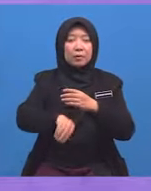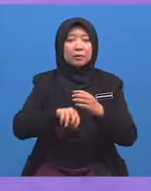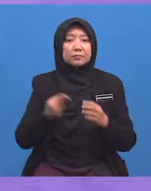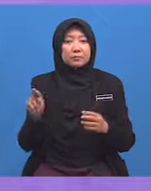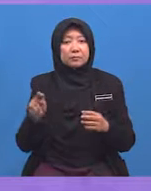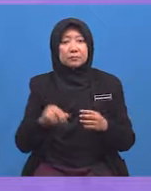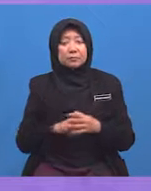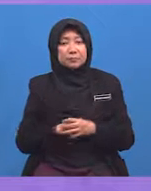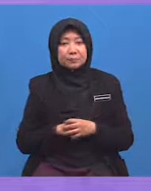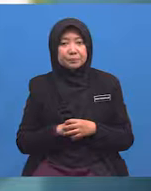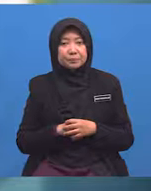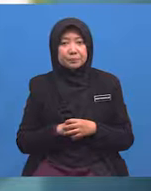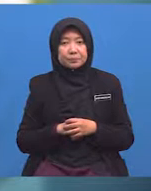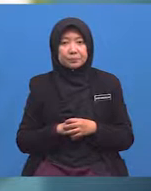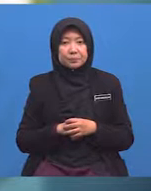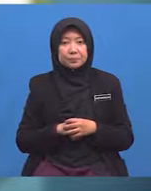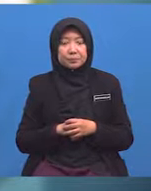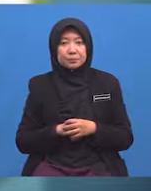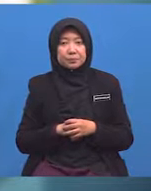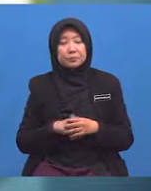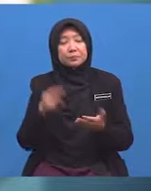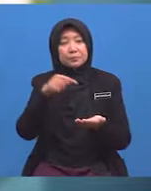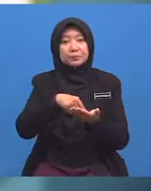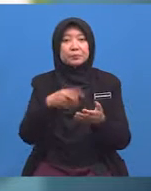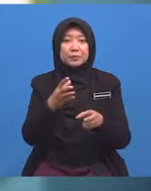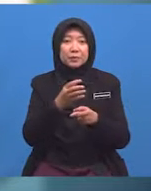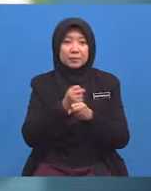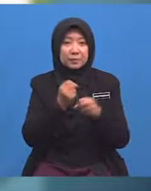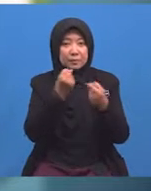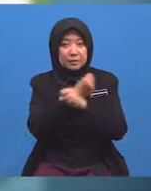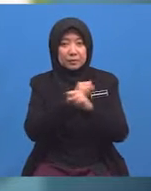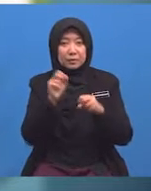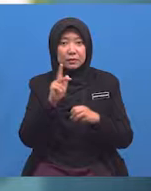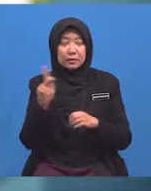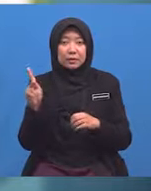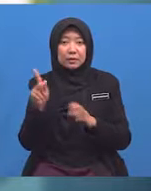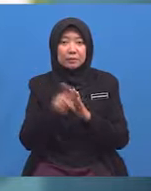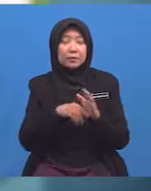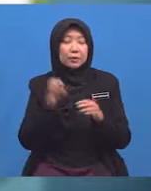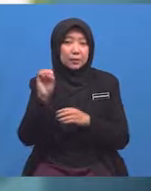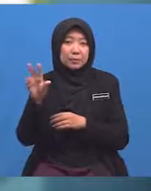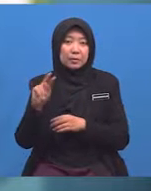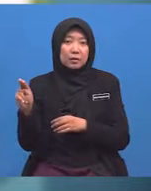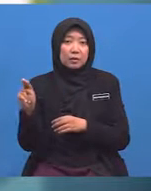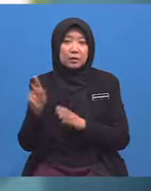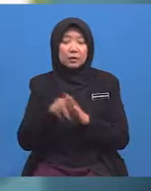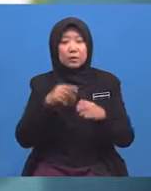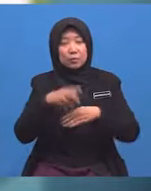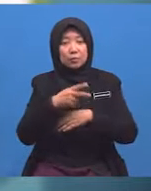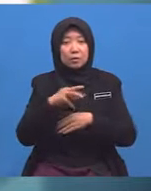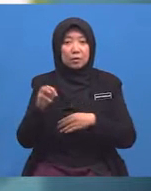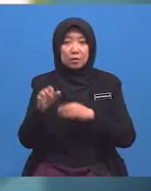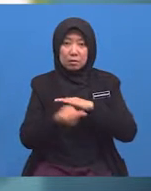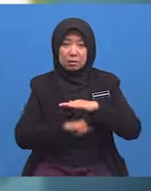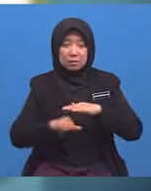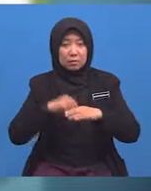Hal ini dapat menyediakan perkembangan kemudahan asas